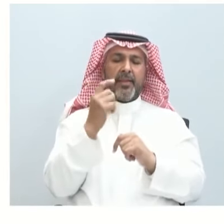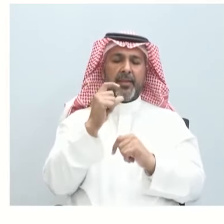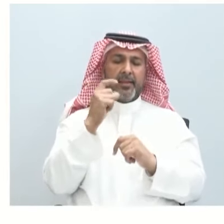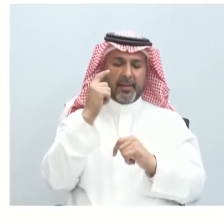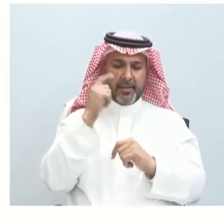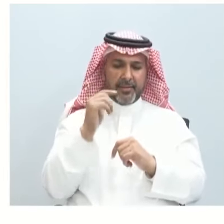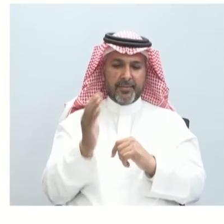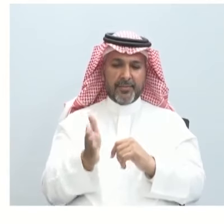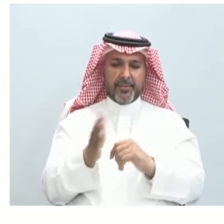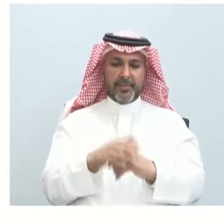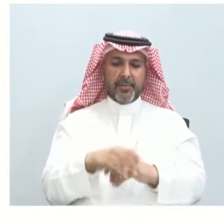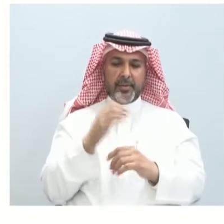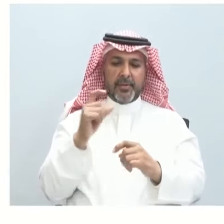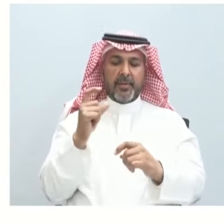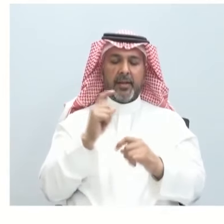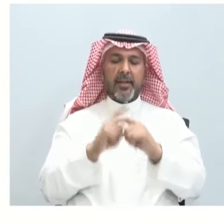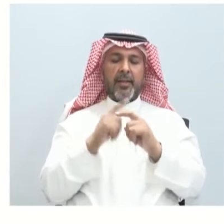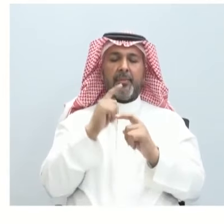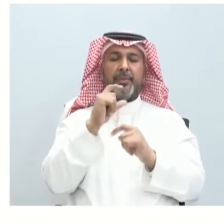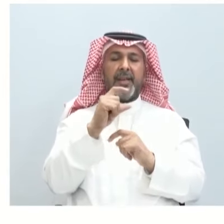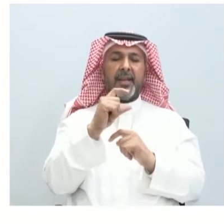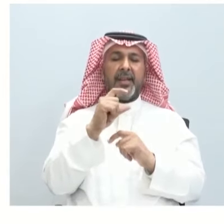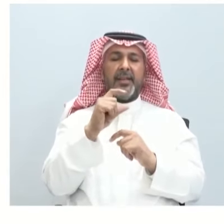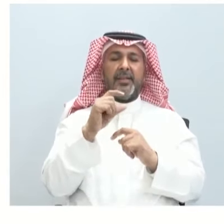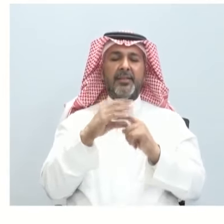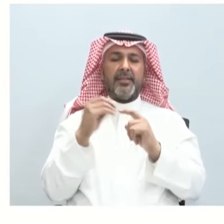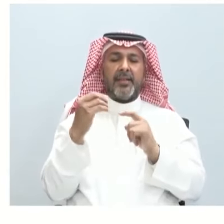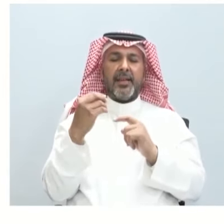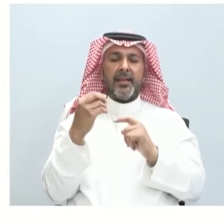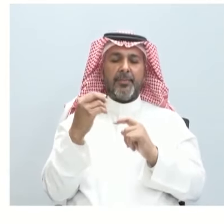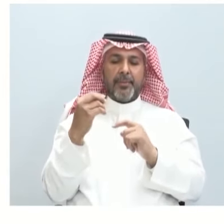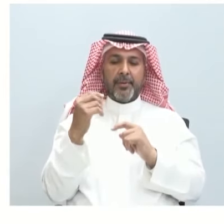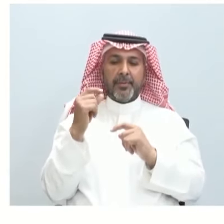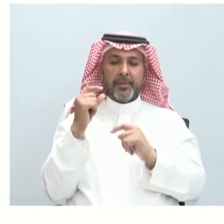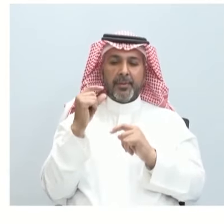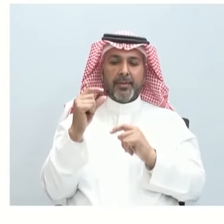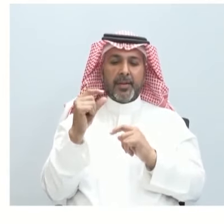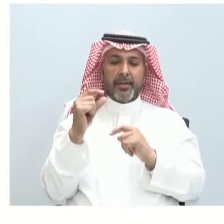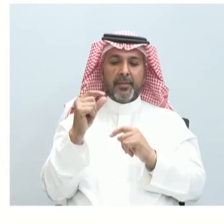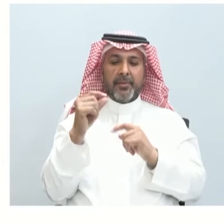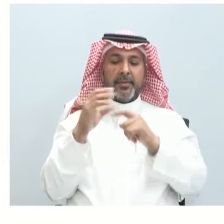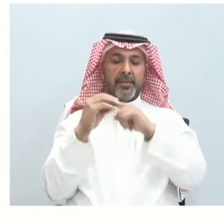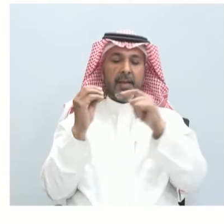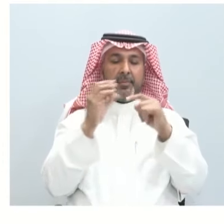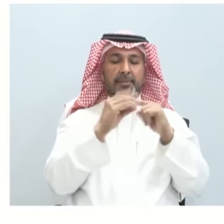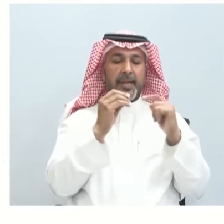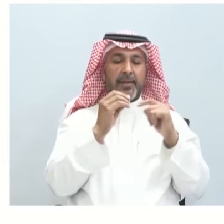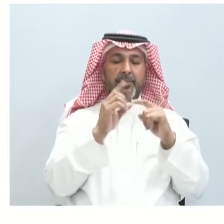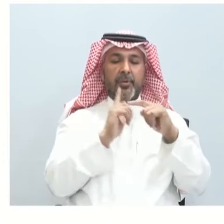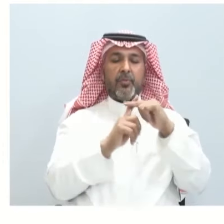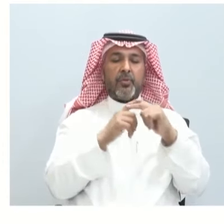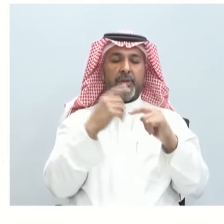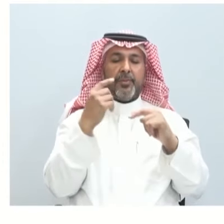الان وننتبه للاشاره دال ضرب دال يساوي سالب تربيع سالب دال في سالب اربعه موجب اربعه دلال